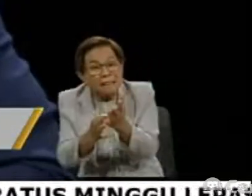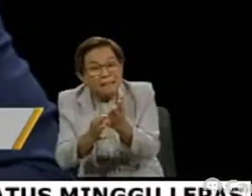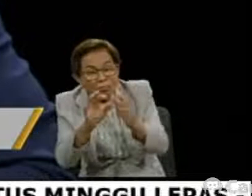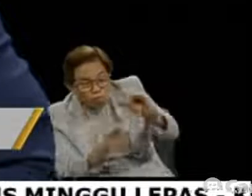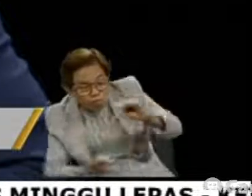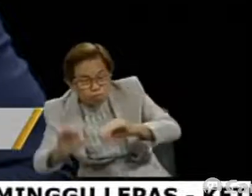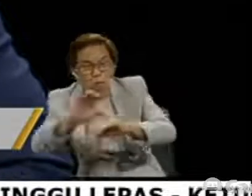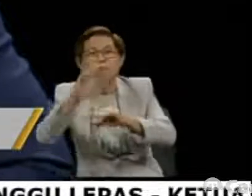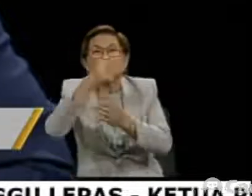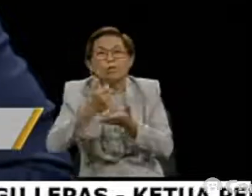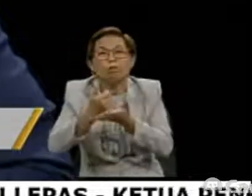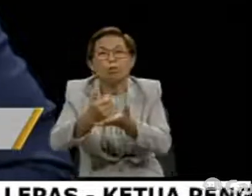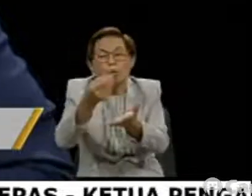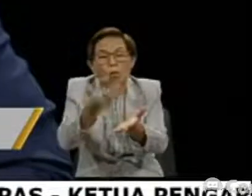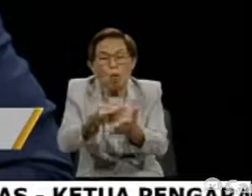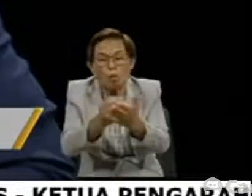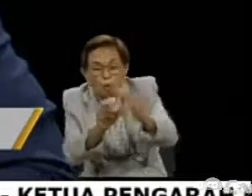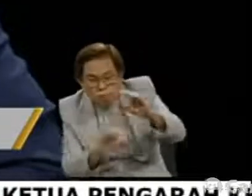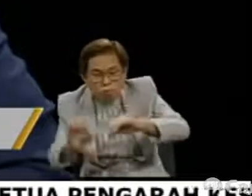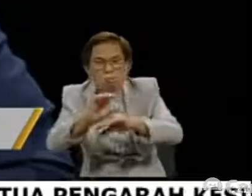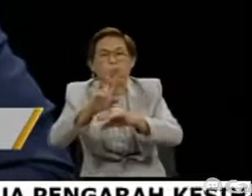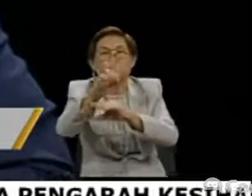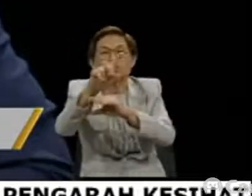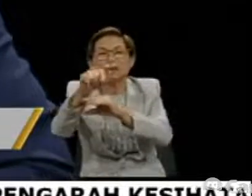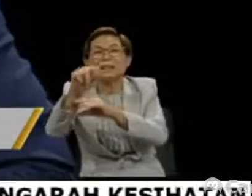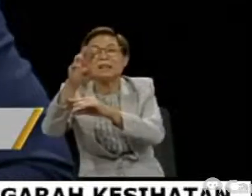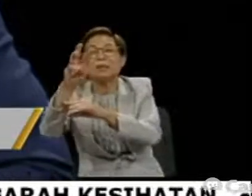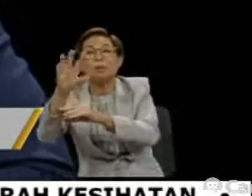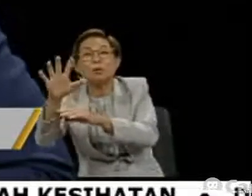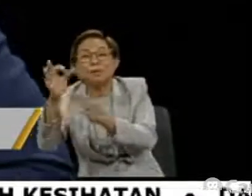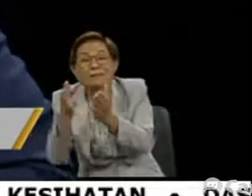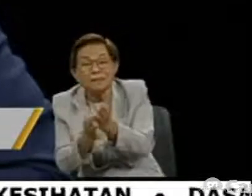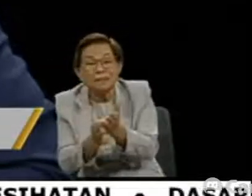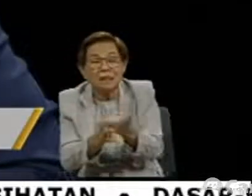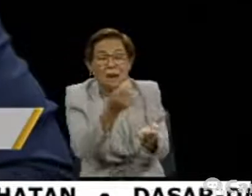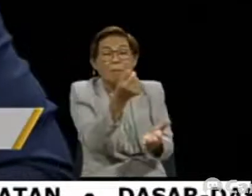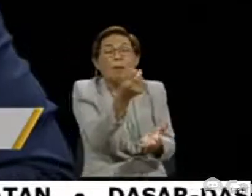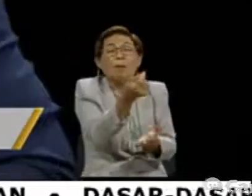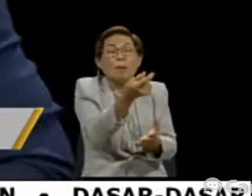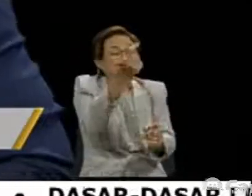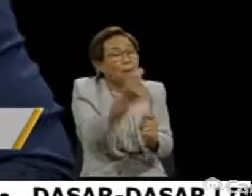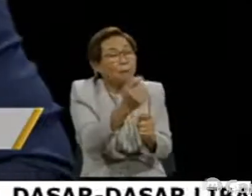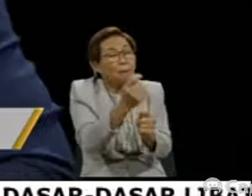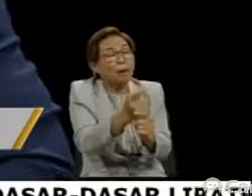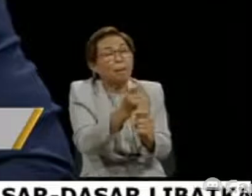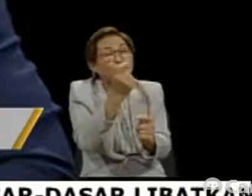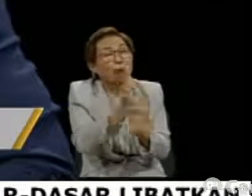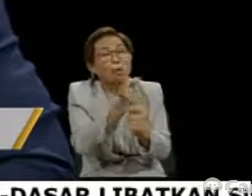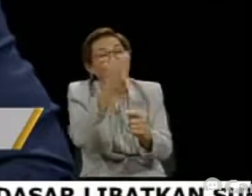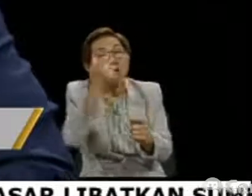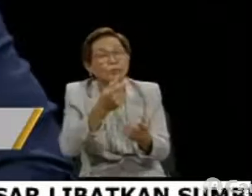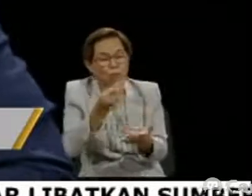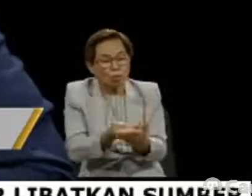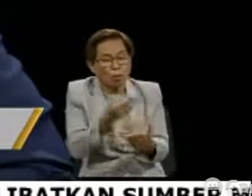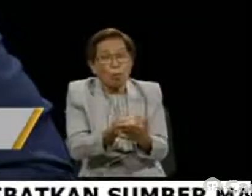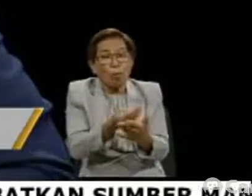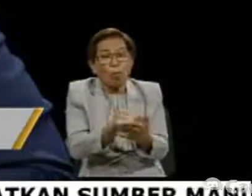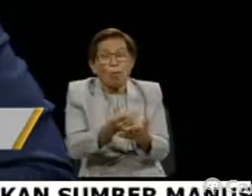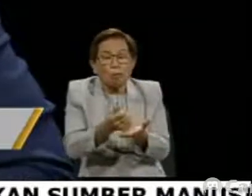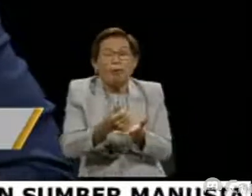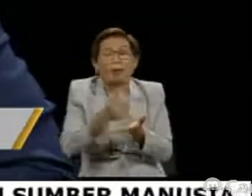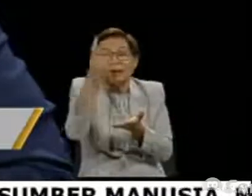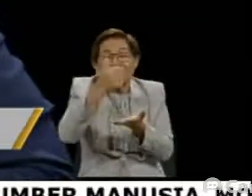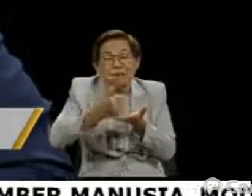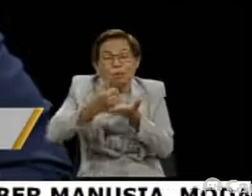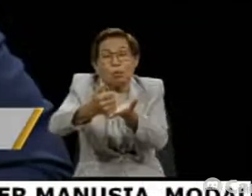betul dan kg ini dikekalkan karena mungkin kita naikkan hasupsi kita jadi saksi P trol